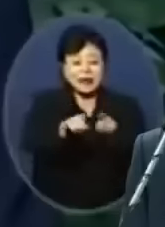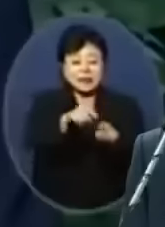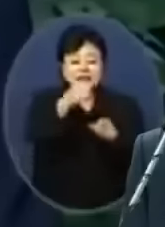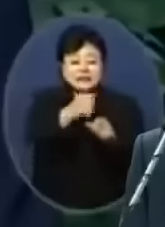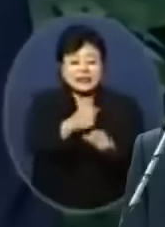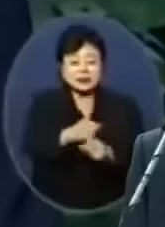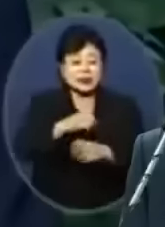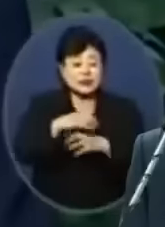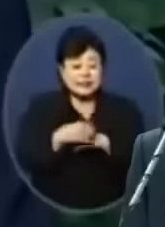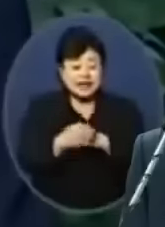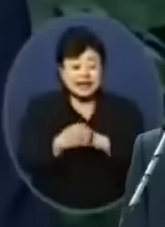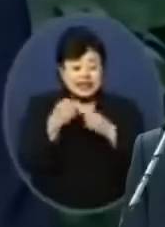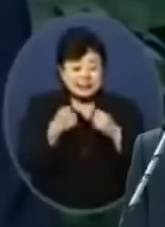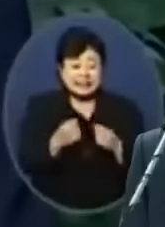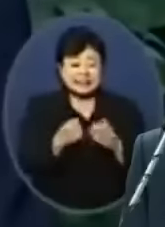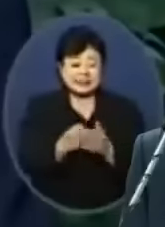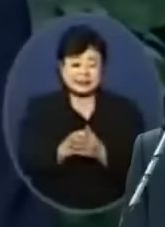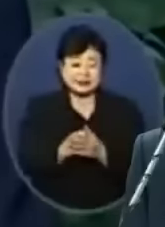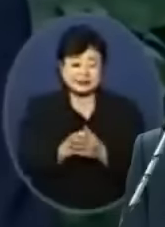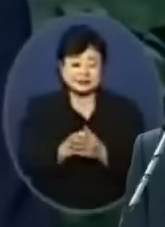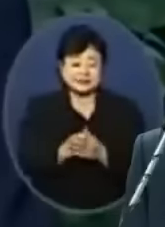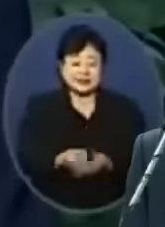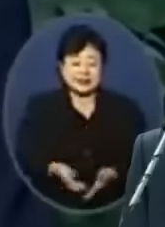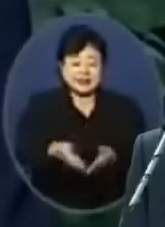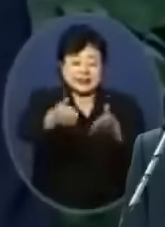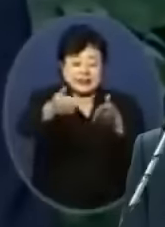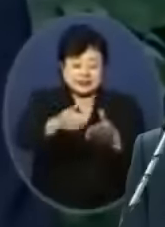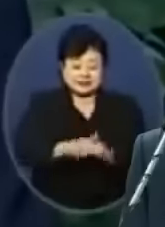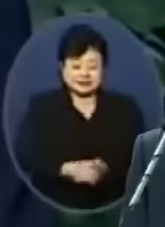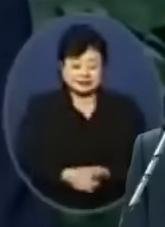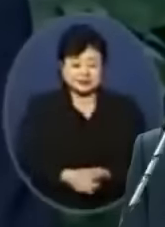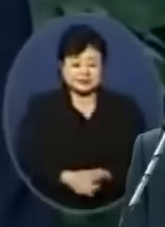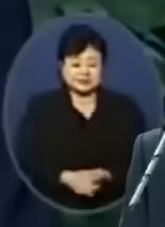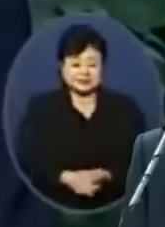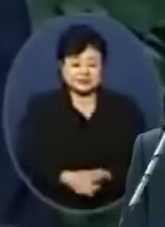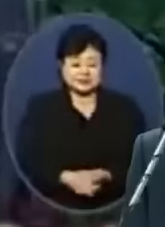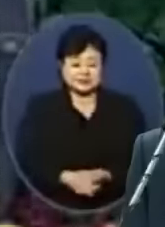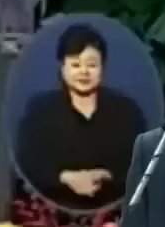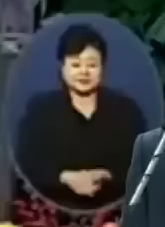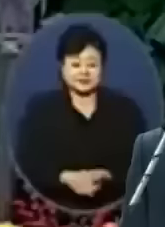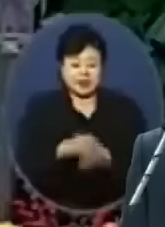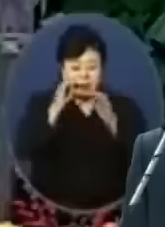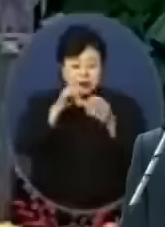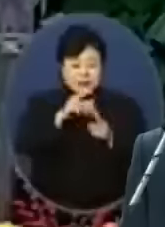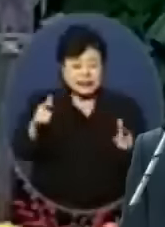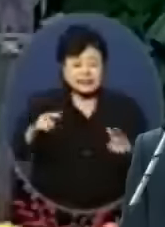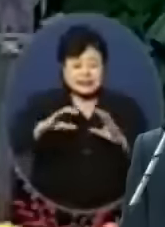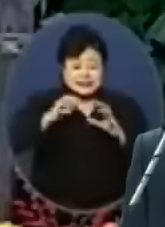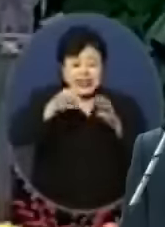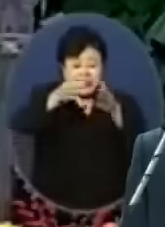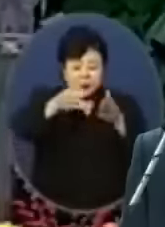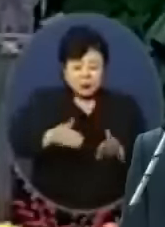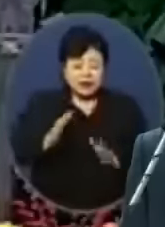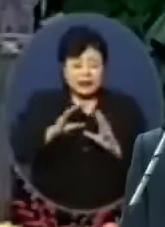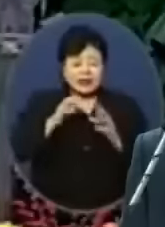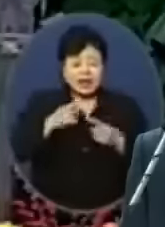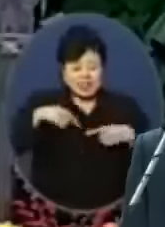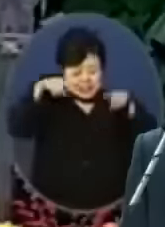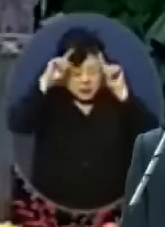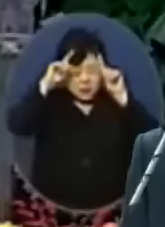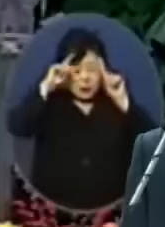창조적인 세계에 살게 될 수 있는 길이 바로 그것인 것입니다. 눈에 안 보이는 세계를 통하여 천국과